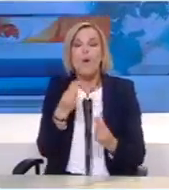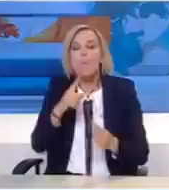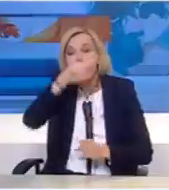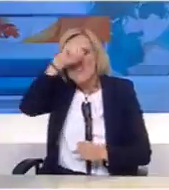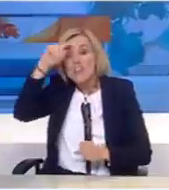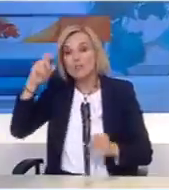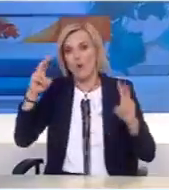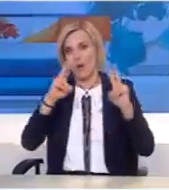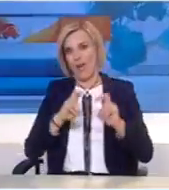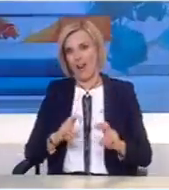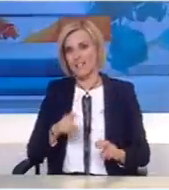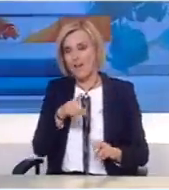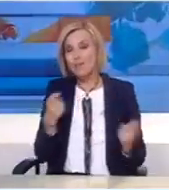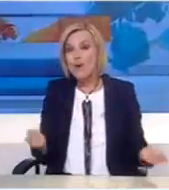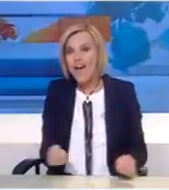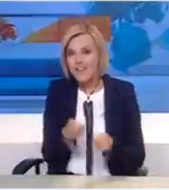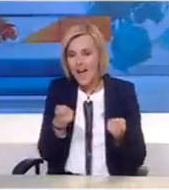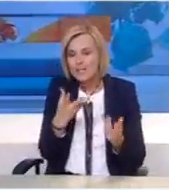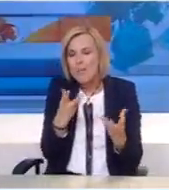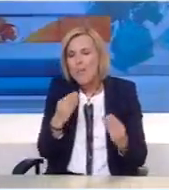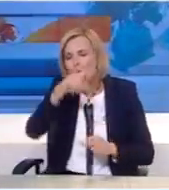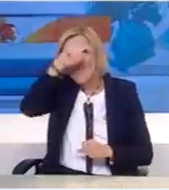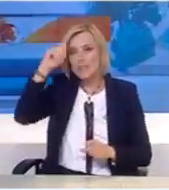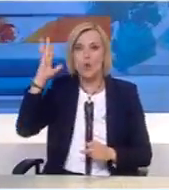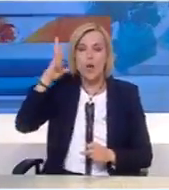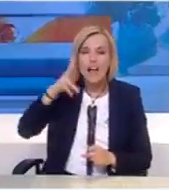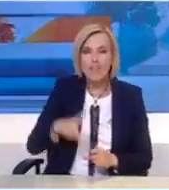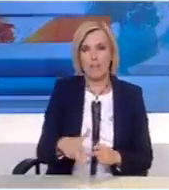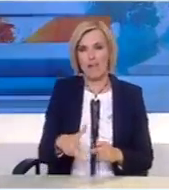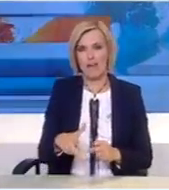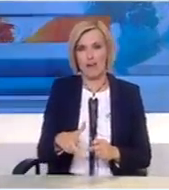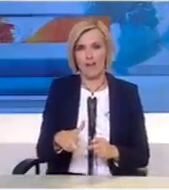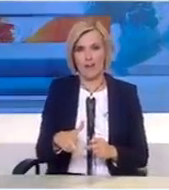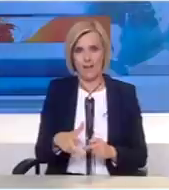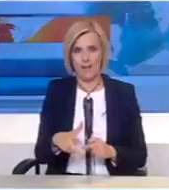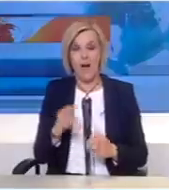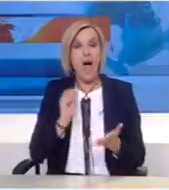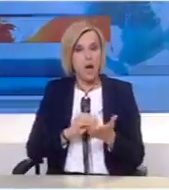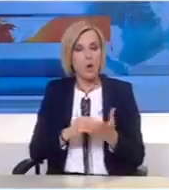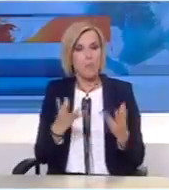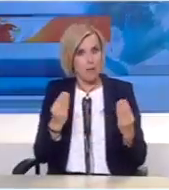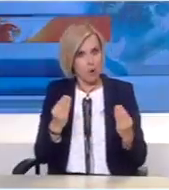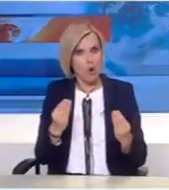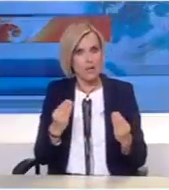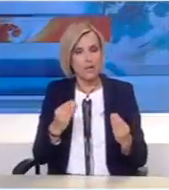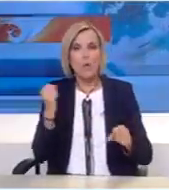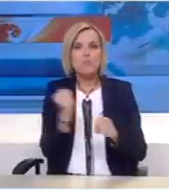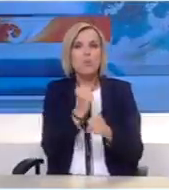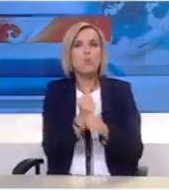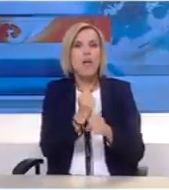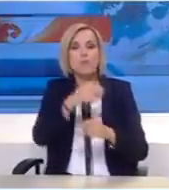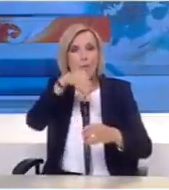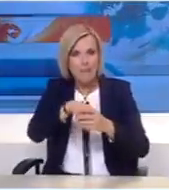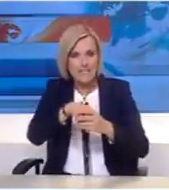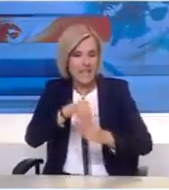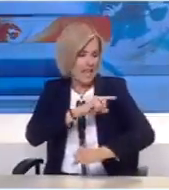Πρέπει να το πω εδώ. Με πολύ δύσκολες συνθήκες, με επιθέσεις εναντίον του προσωπικού του Εθνικού Οργανισμού Δημόσιας Υγείας, με απειλές για τη ζωή